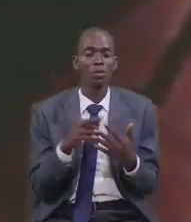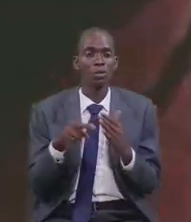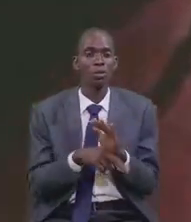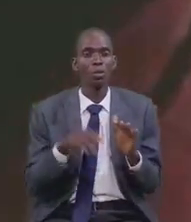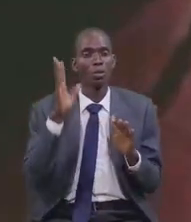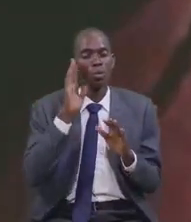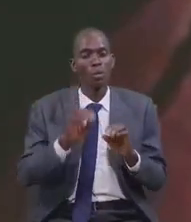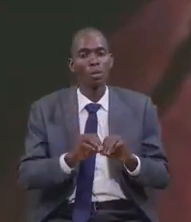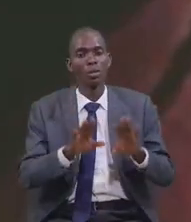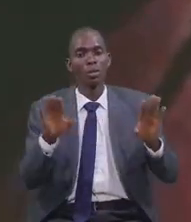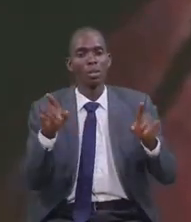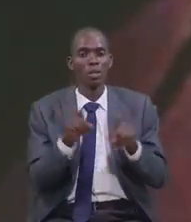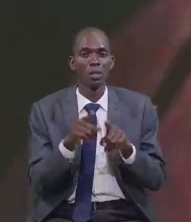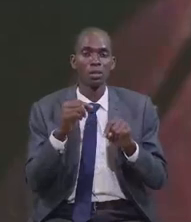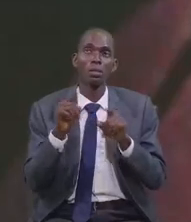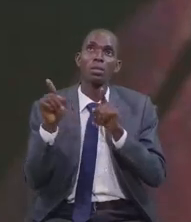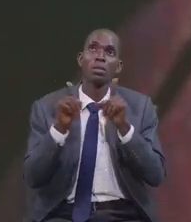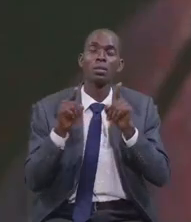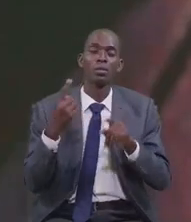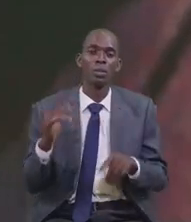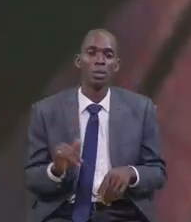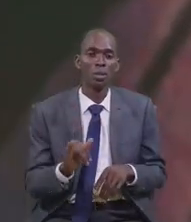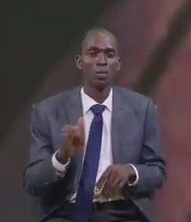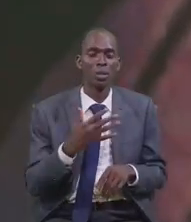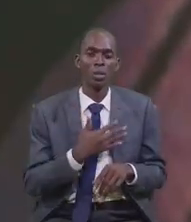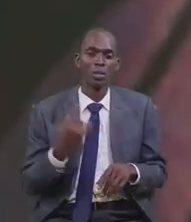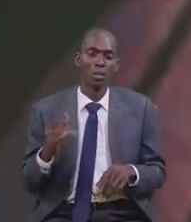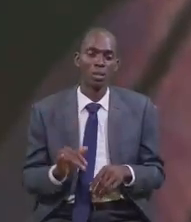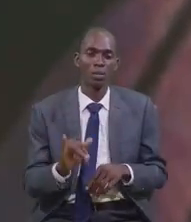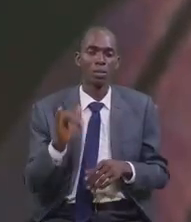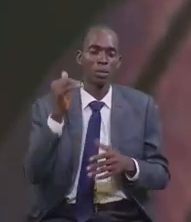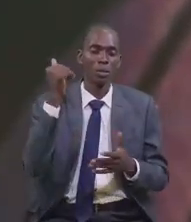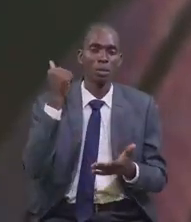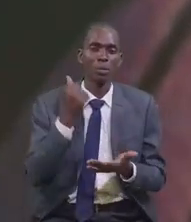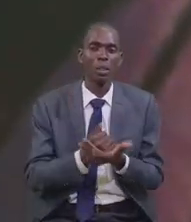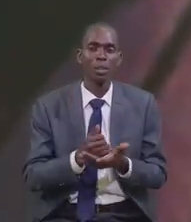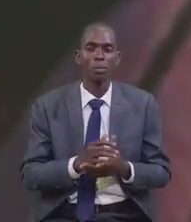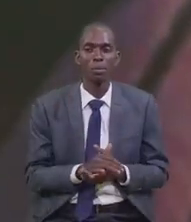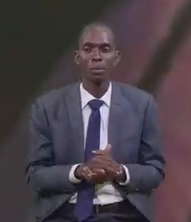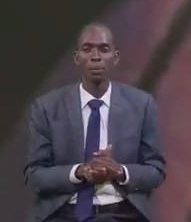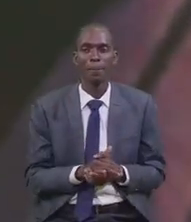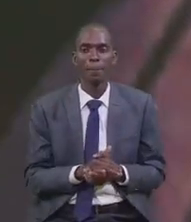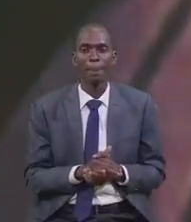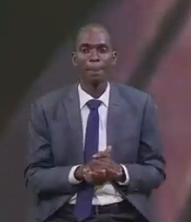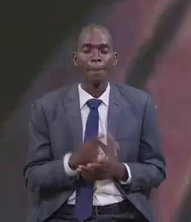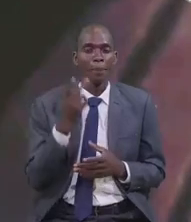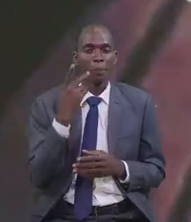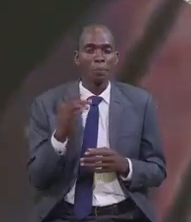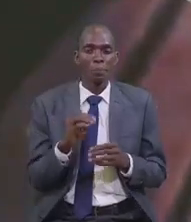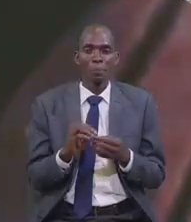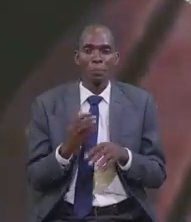Et ceux qui auront enseigné la justice à la multitude brilleront comme les étoiles à toujours et à perpétuité. Amen. Troisième partie